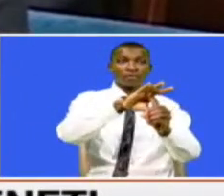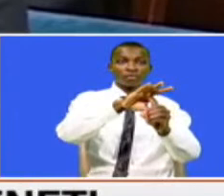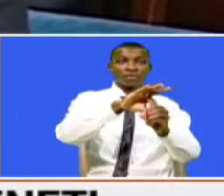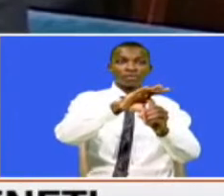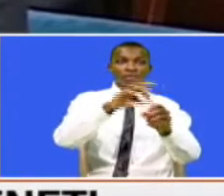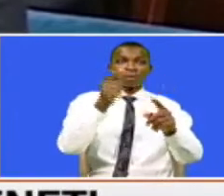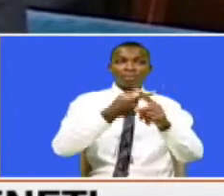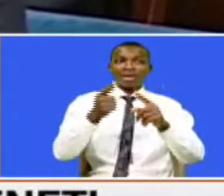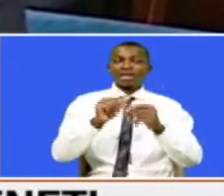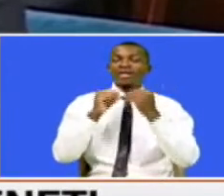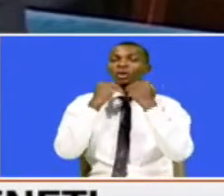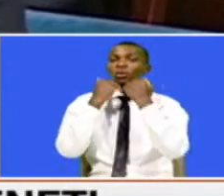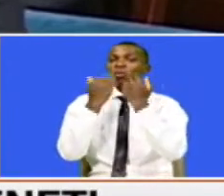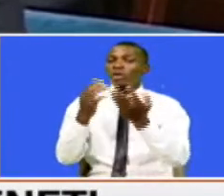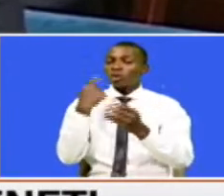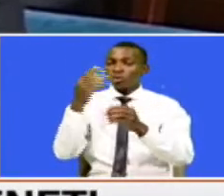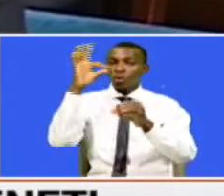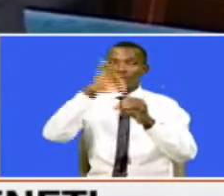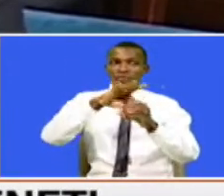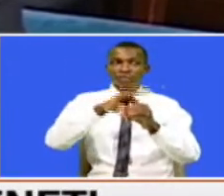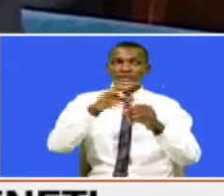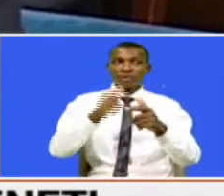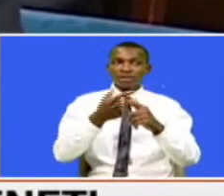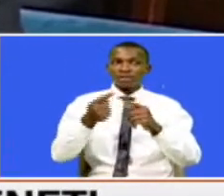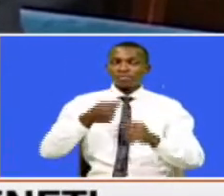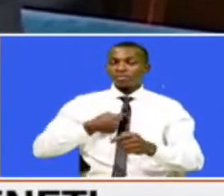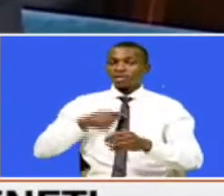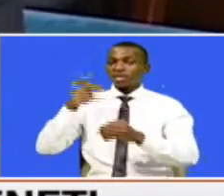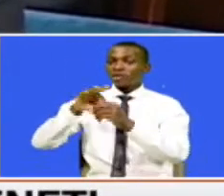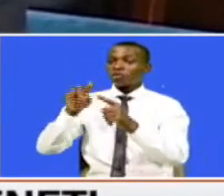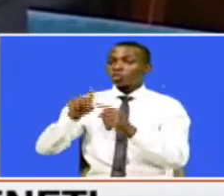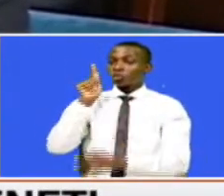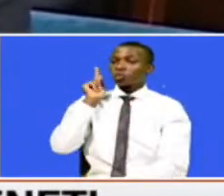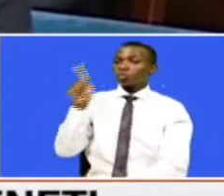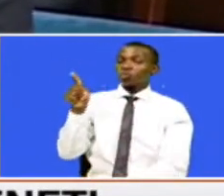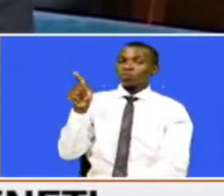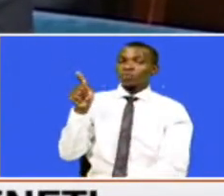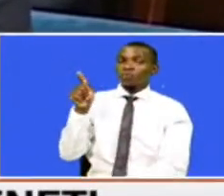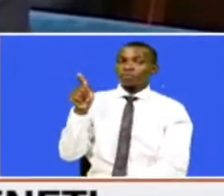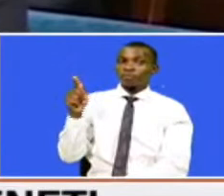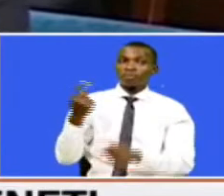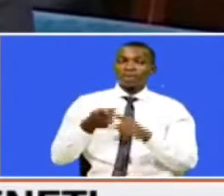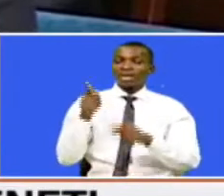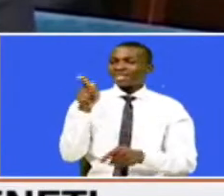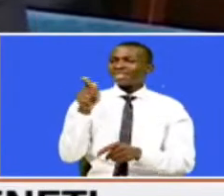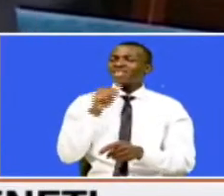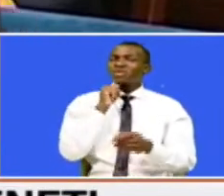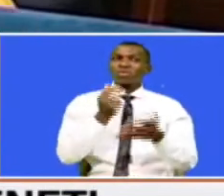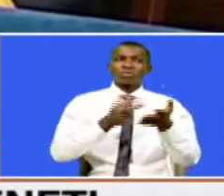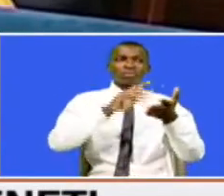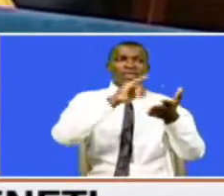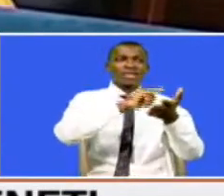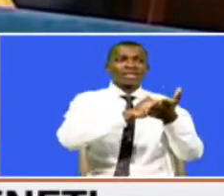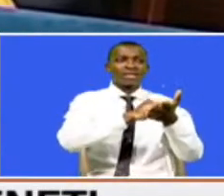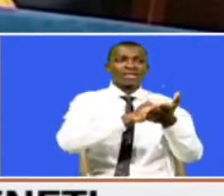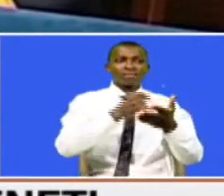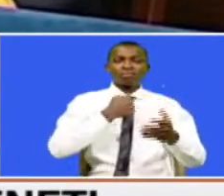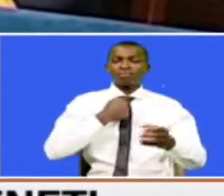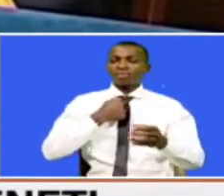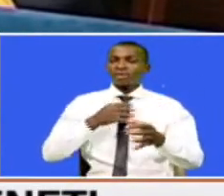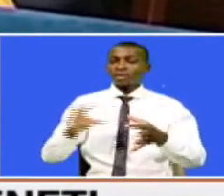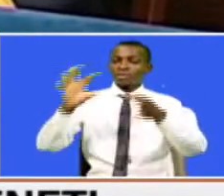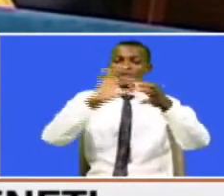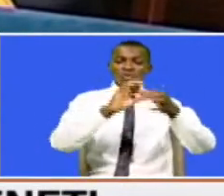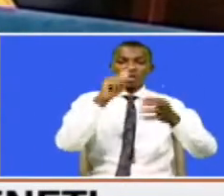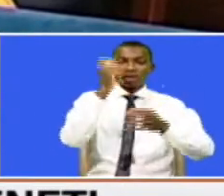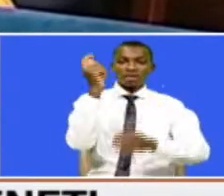but since nobody voted against you, therefore it's obvious that I voted for you. But that does not mean that I joined Kenya